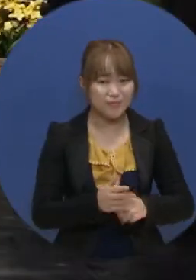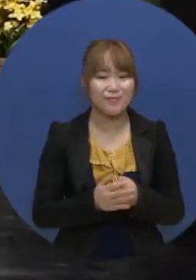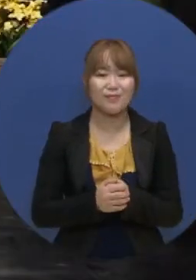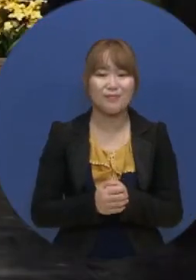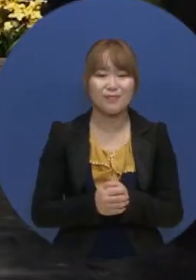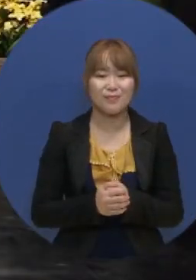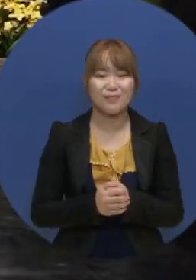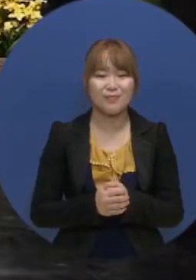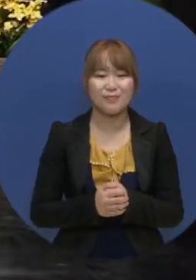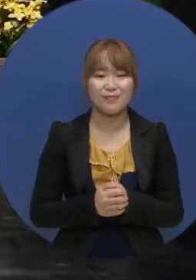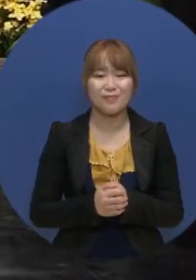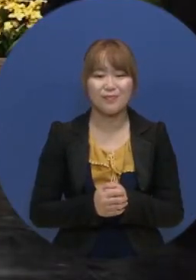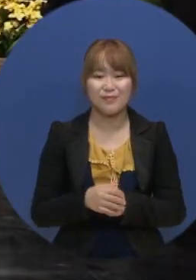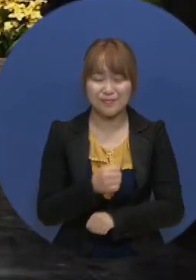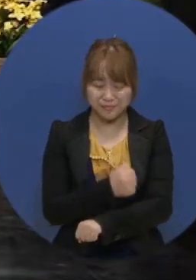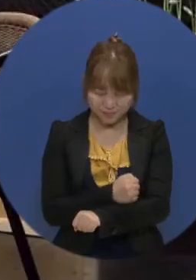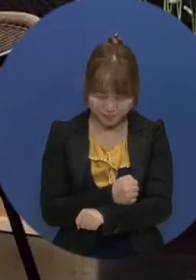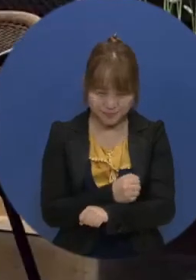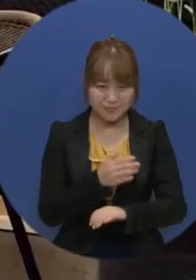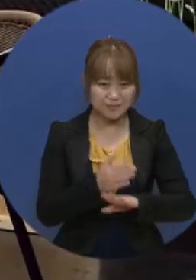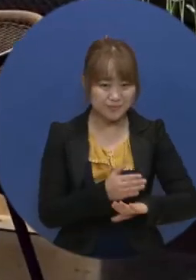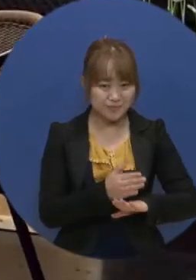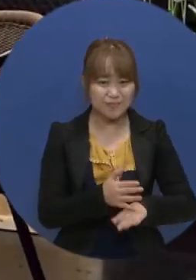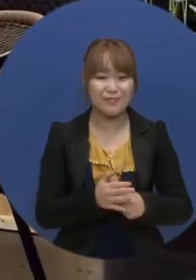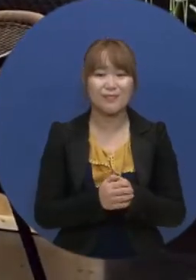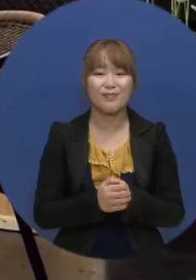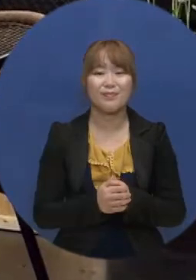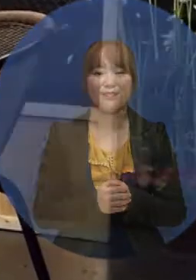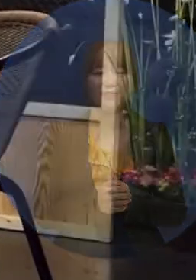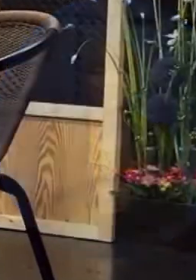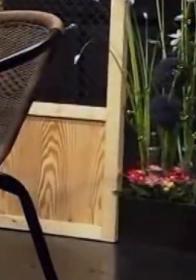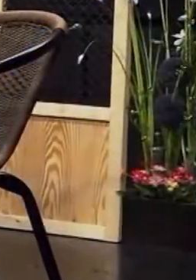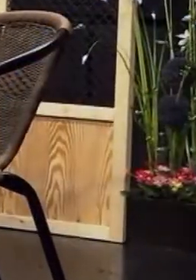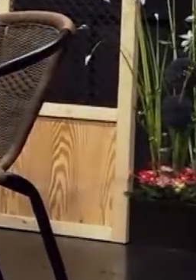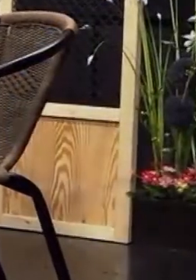네. 수고하셨습니다. 네. 감사합니다. 네. 네.